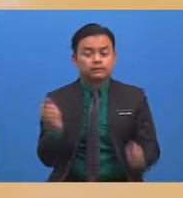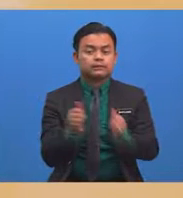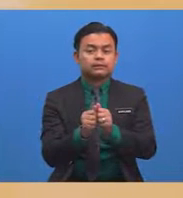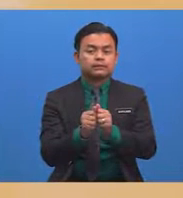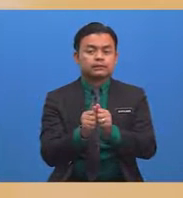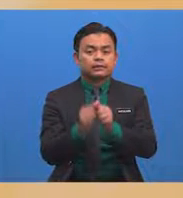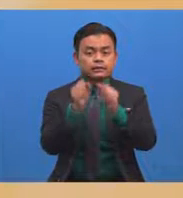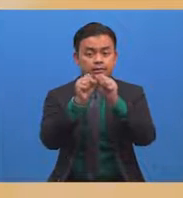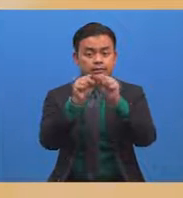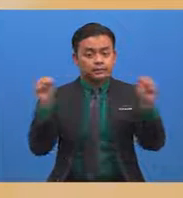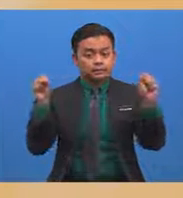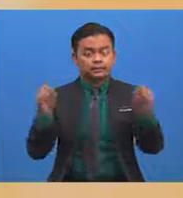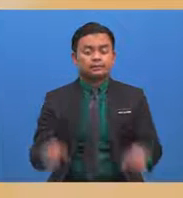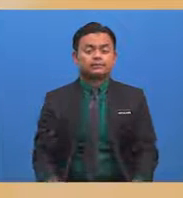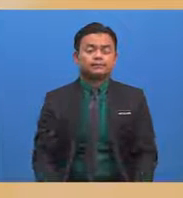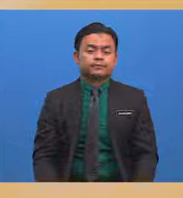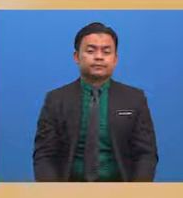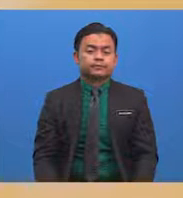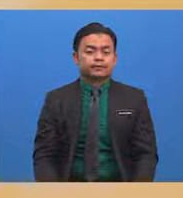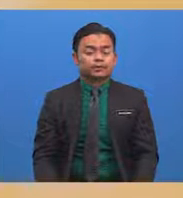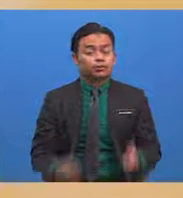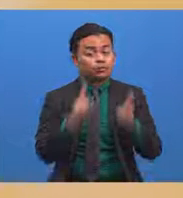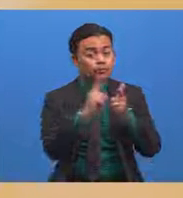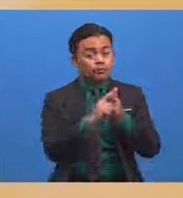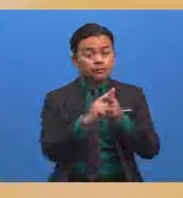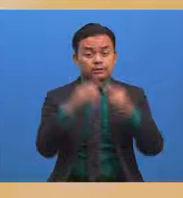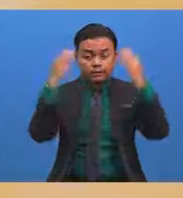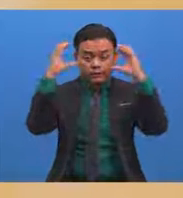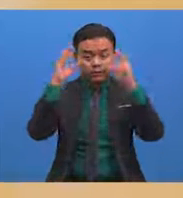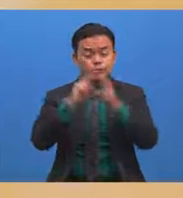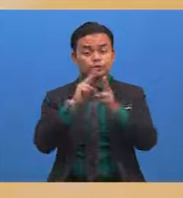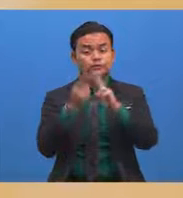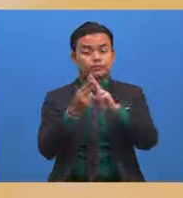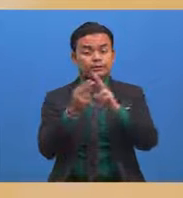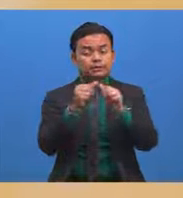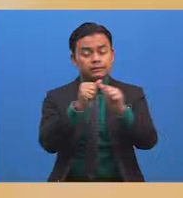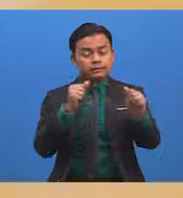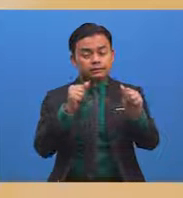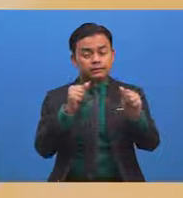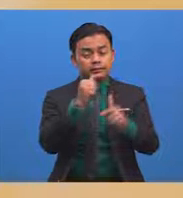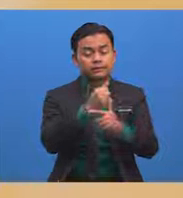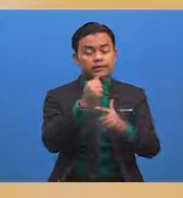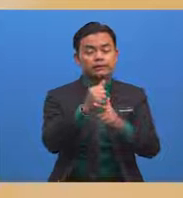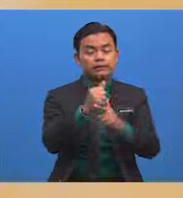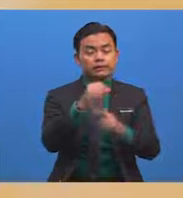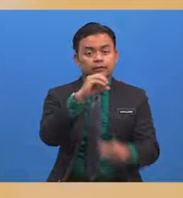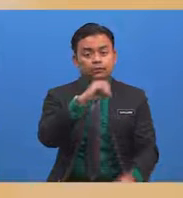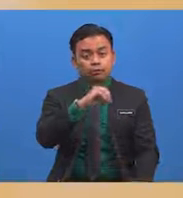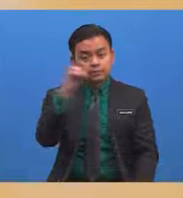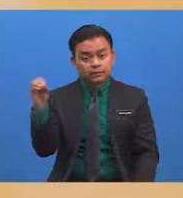kedua, cikgu mengubah jarak antara objek dengan sumber